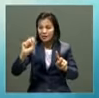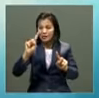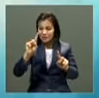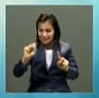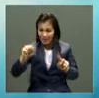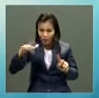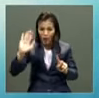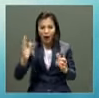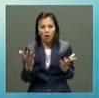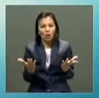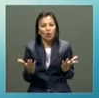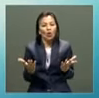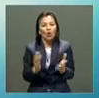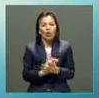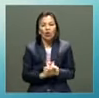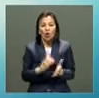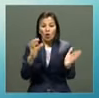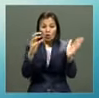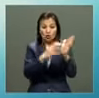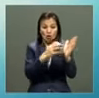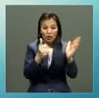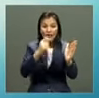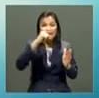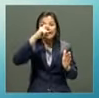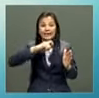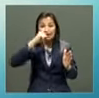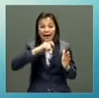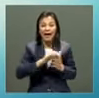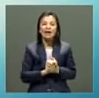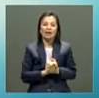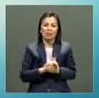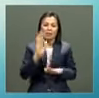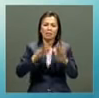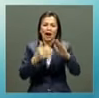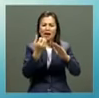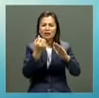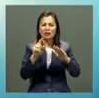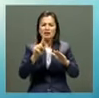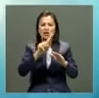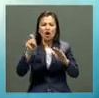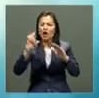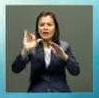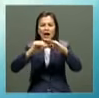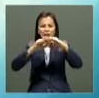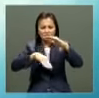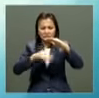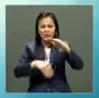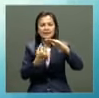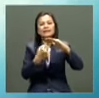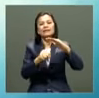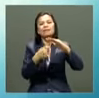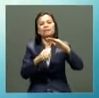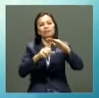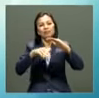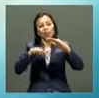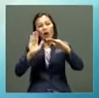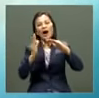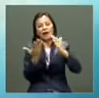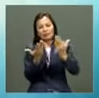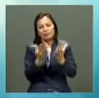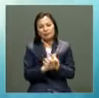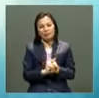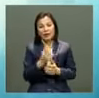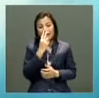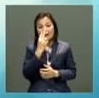ชคดีว่าตัวเลขต่างๆของประเทศไทยยังเป็นแค่หลัก10เท่านั้นเองนะครับแต่ประเทศอื่นๆนะครับตามแผนภูมิอันนี้ก็